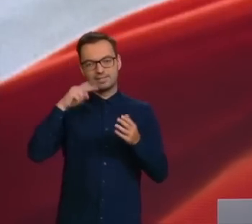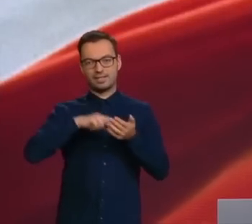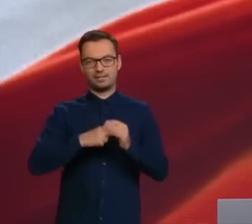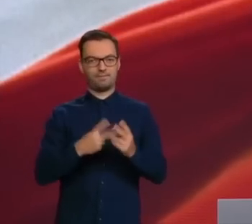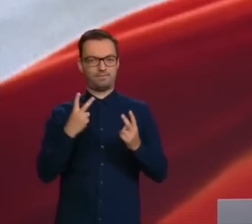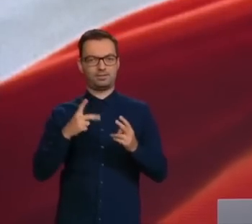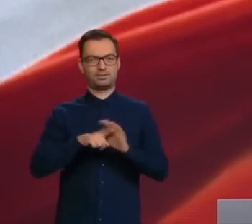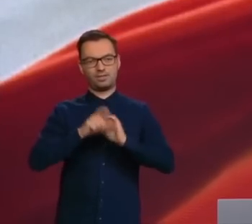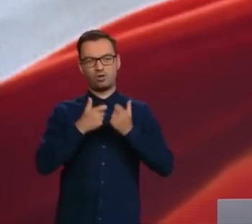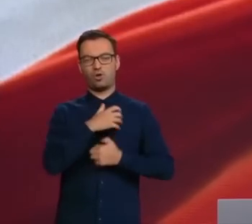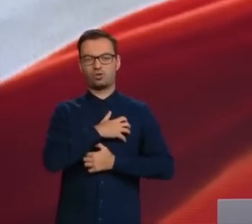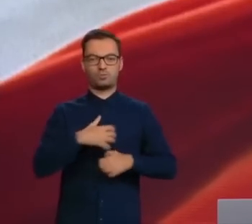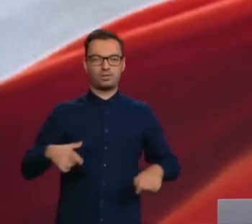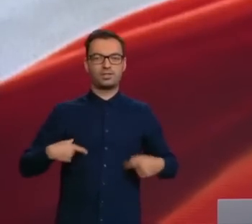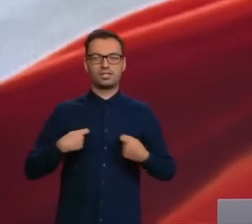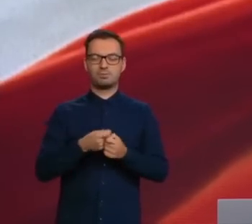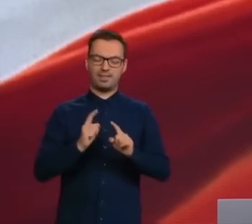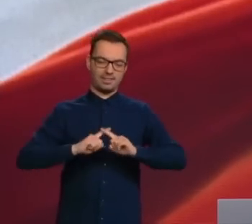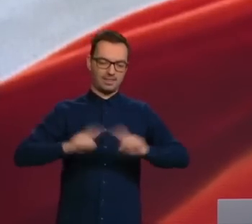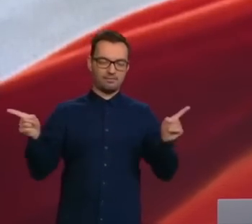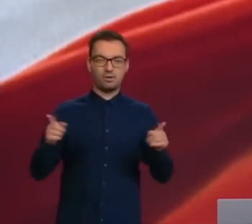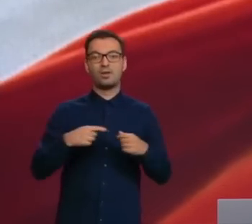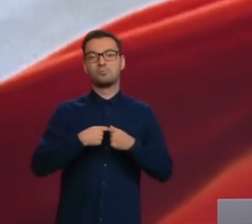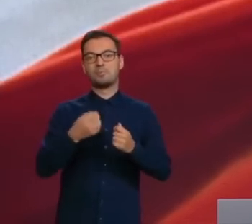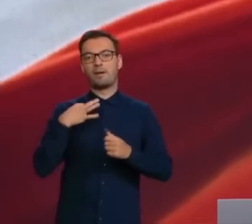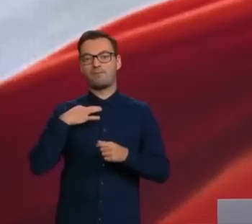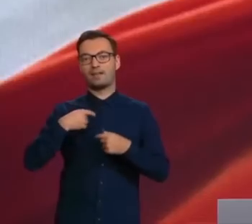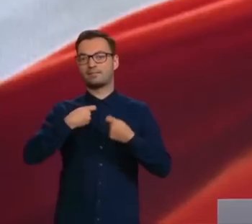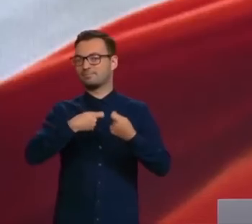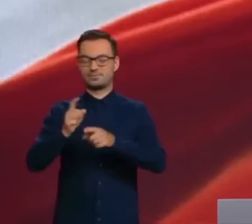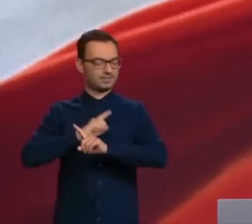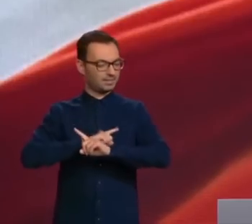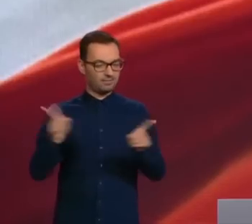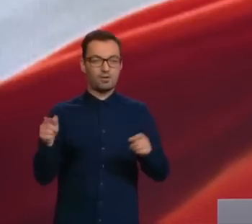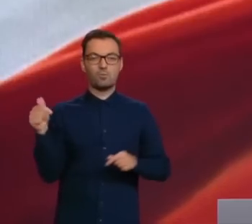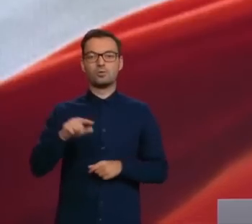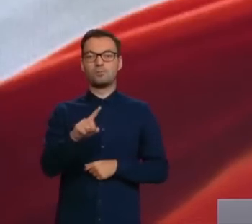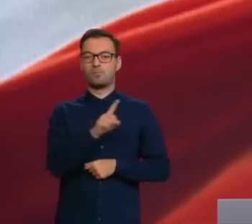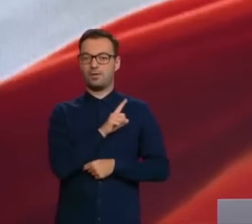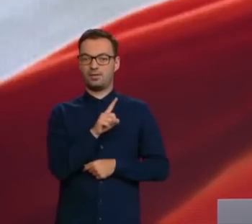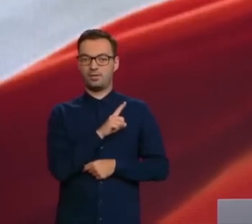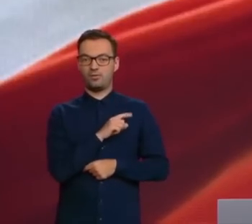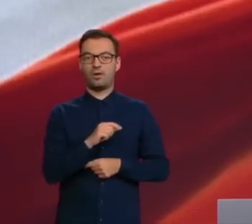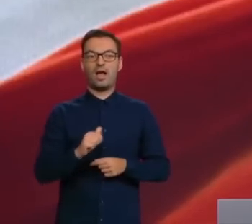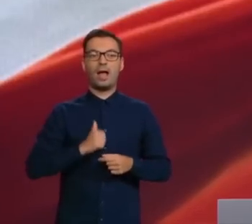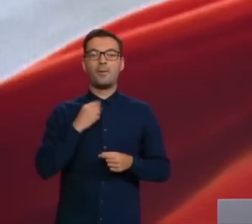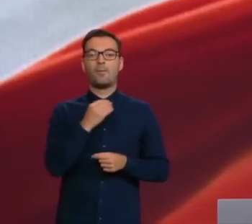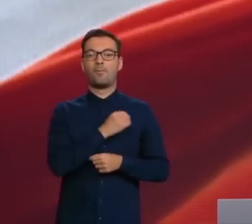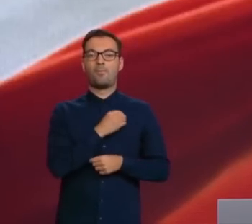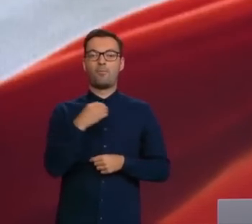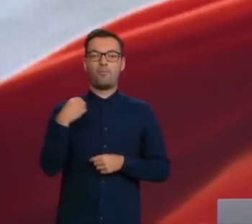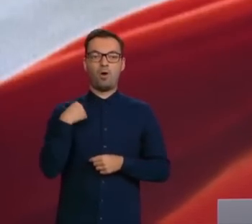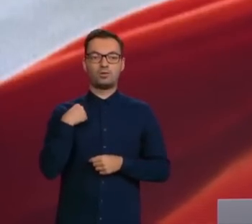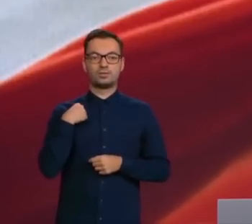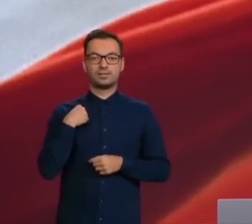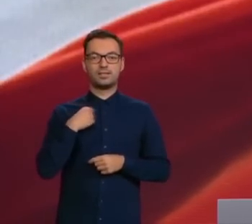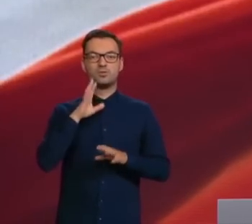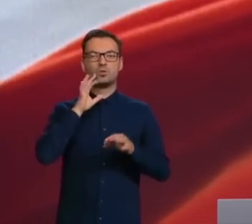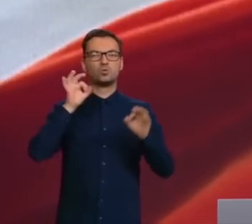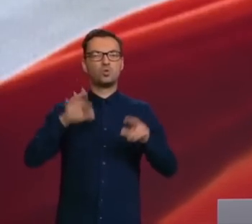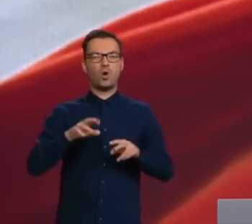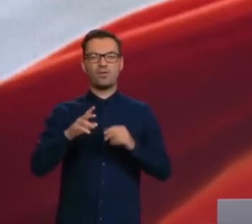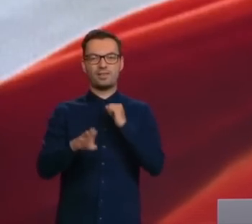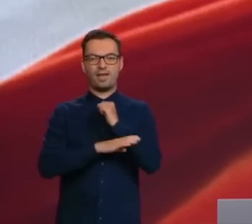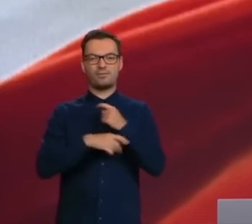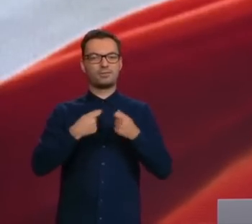gospodarki, nie należy ich sprzedawać, nie należy ich prywatyzować. Należy też zadbać o to, żeby z Polski nie wyjeżdżało nieprzetworzone drewno, bo to